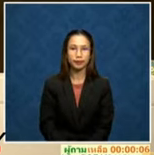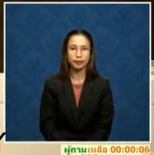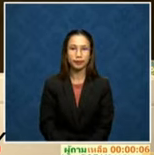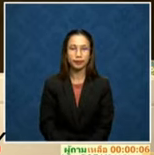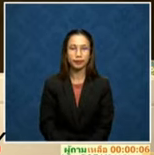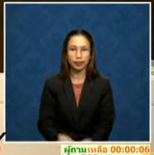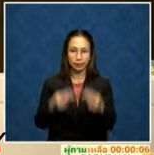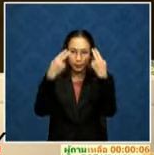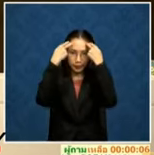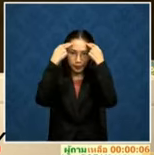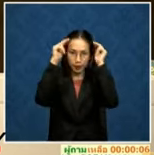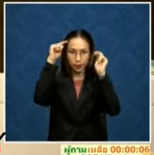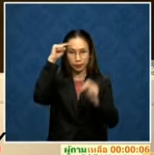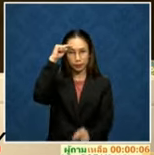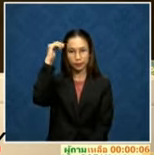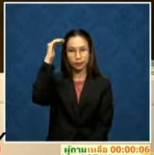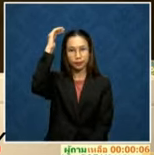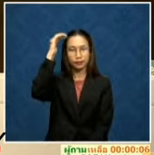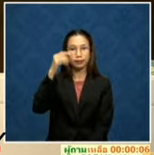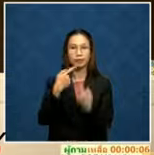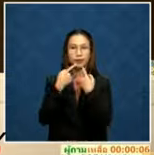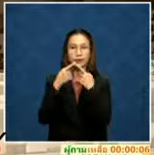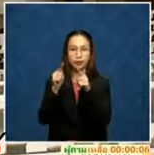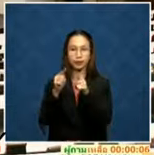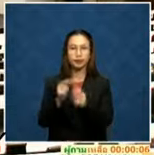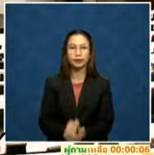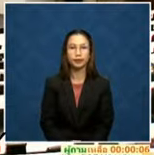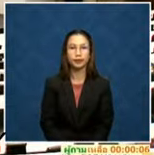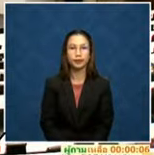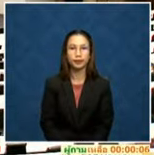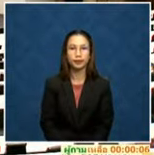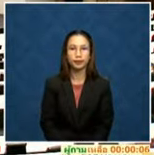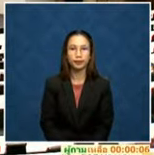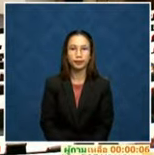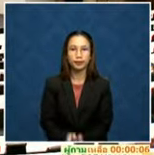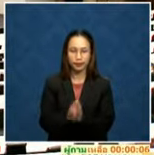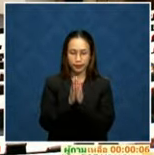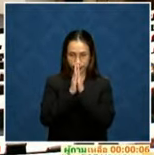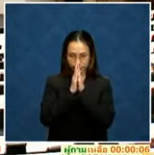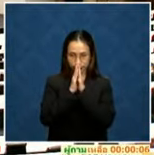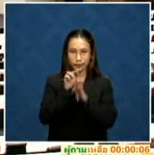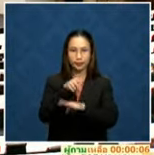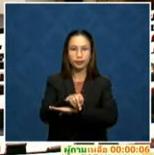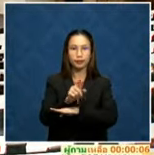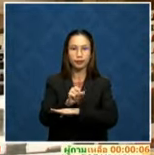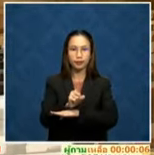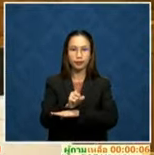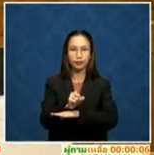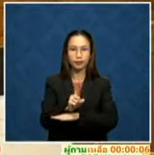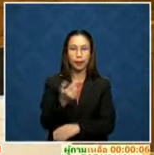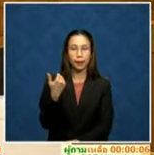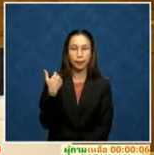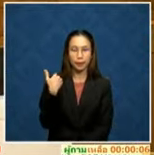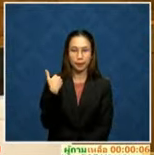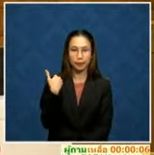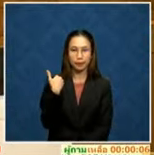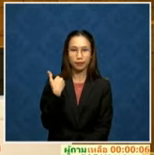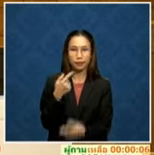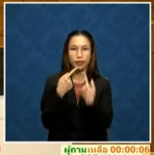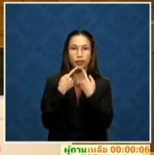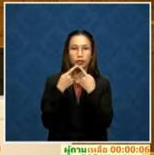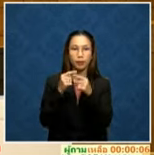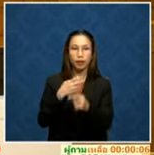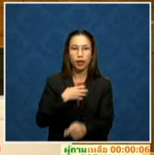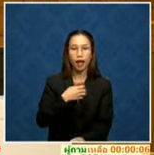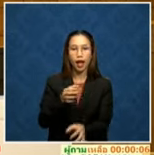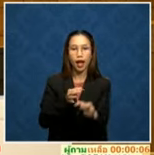อบator ที่ยไมได้ต่อครั kingled thott. th tocoloredขอรบครับก็มีสองสำเรื่องนะครับ ที่อยาก